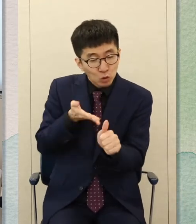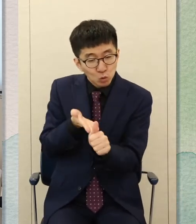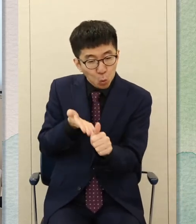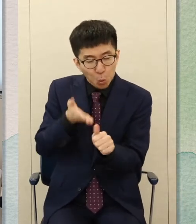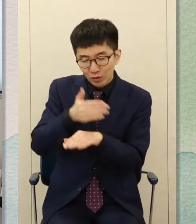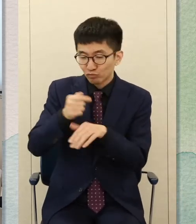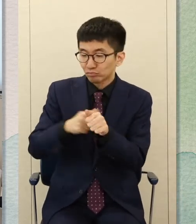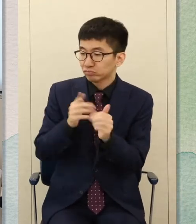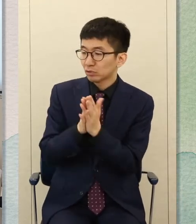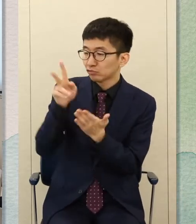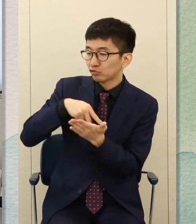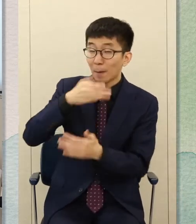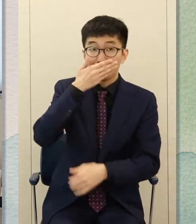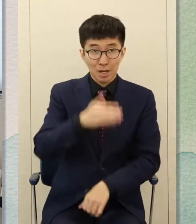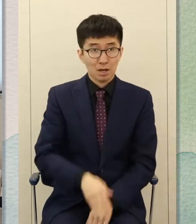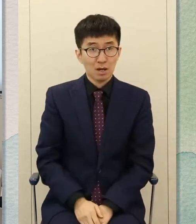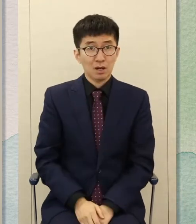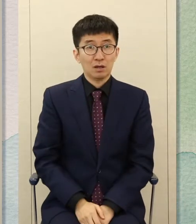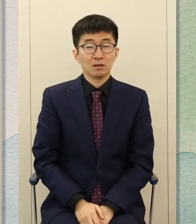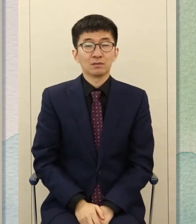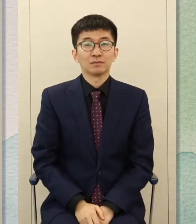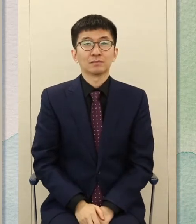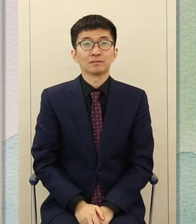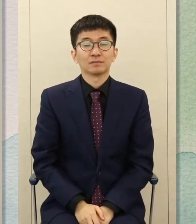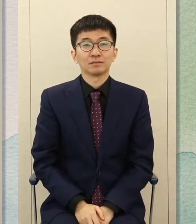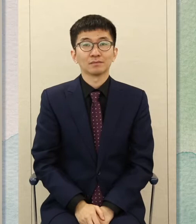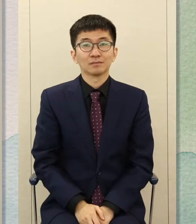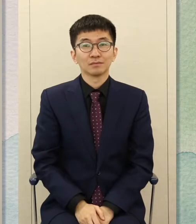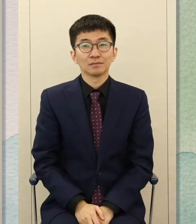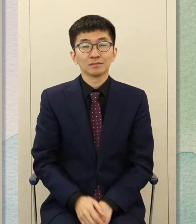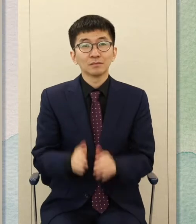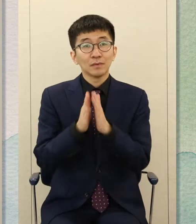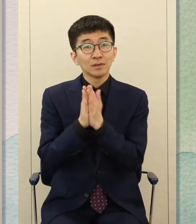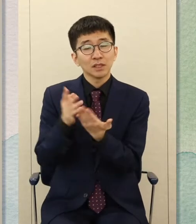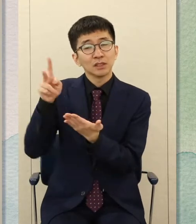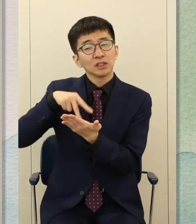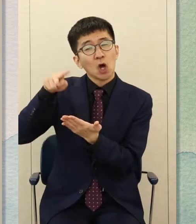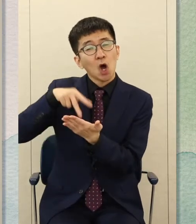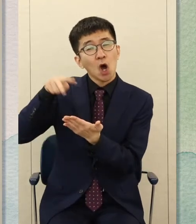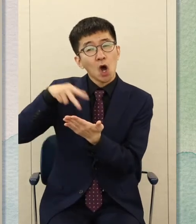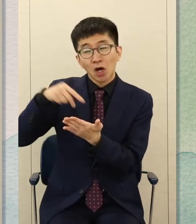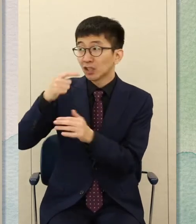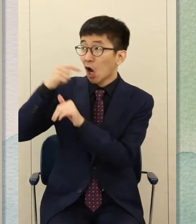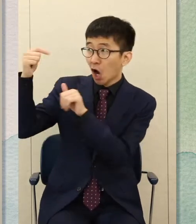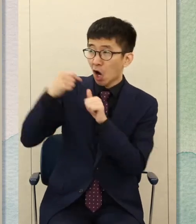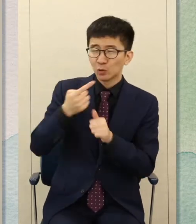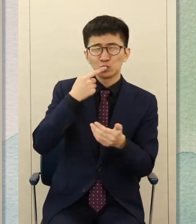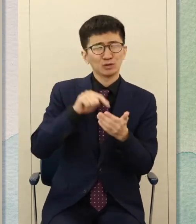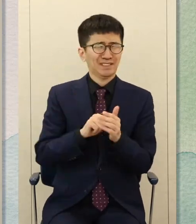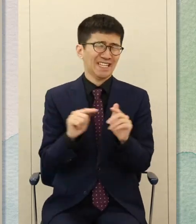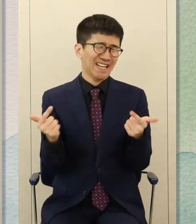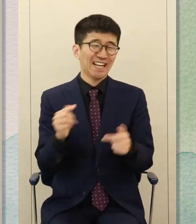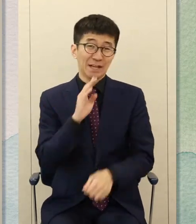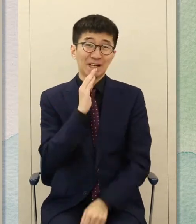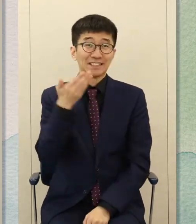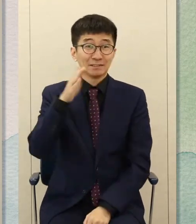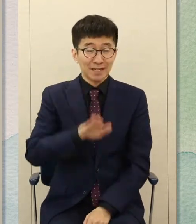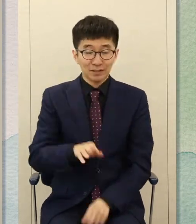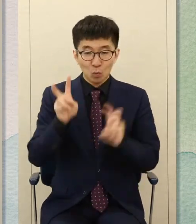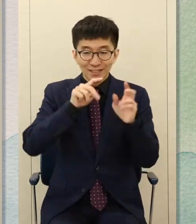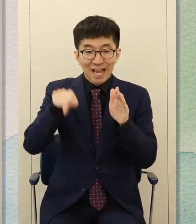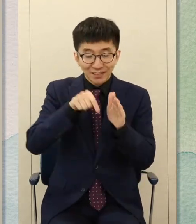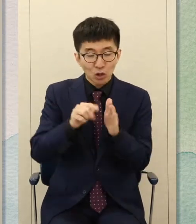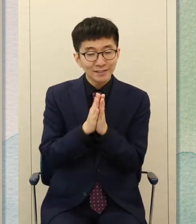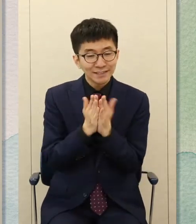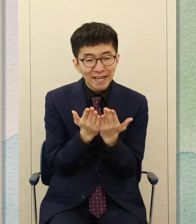근데 독서 경영을 하는 회사는 아주 적어요. 그러면 독서 경영을 하는 건 어려운데, 예, 직장 내에서 독서